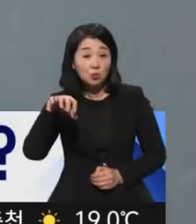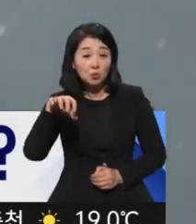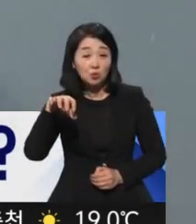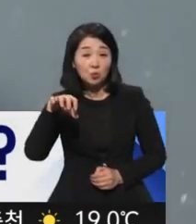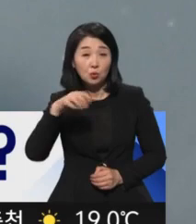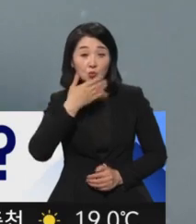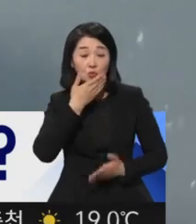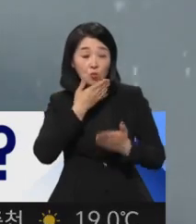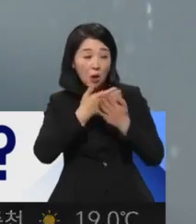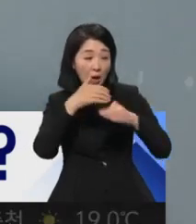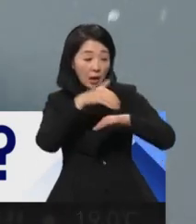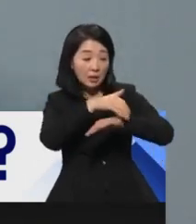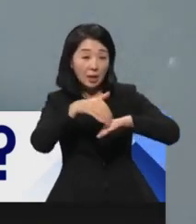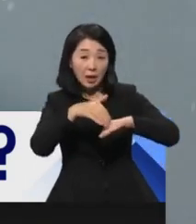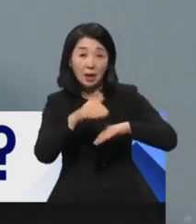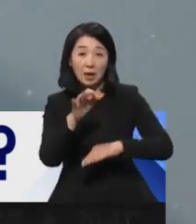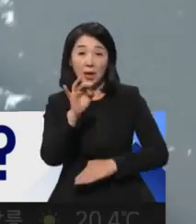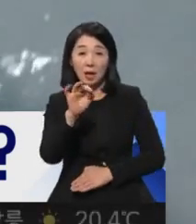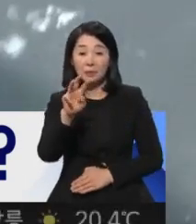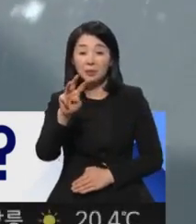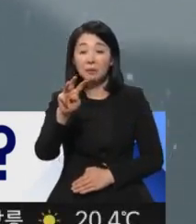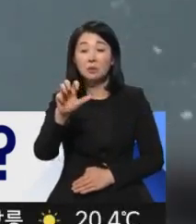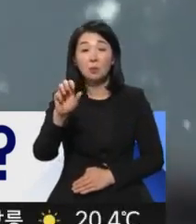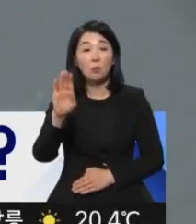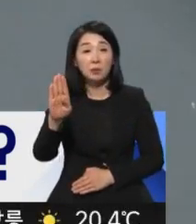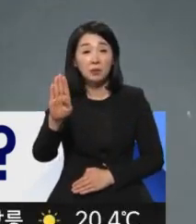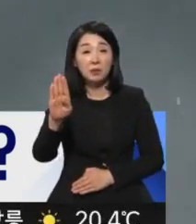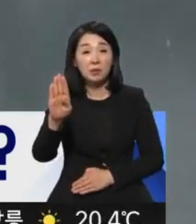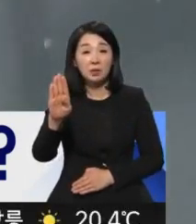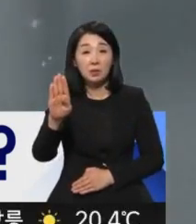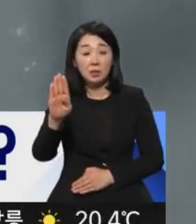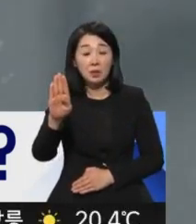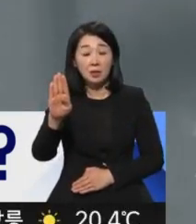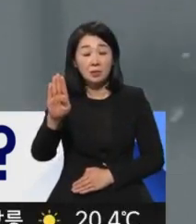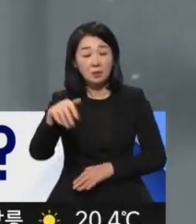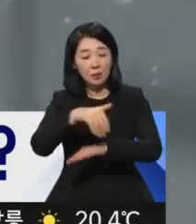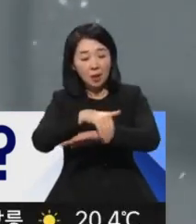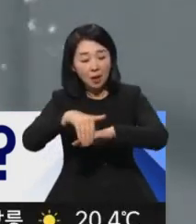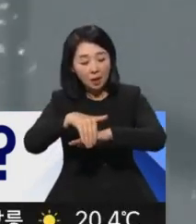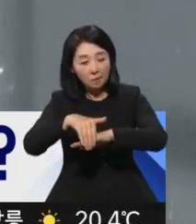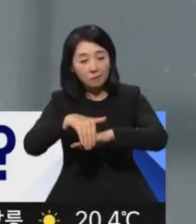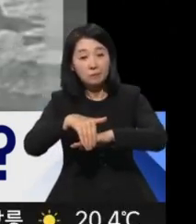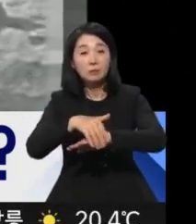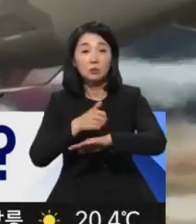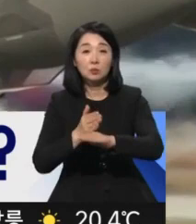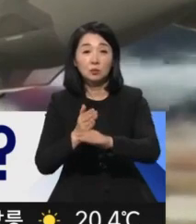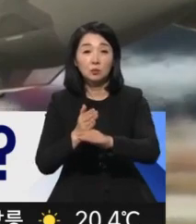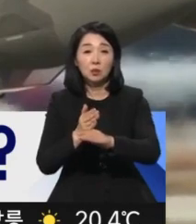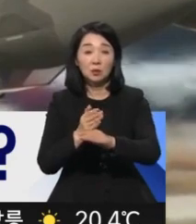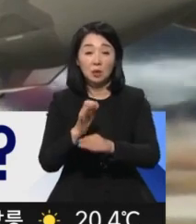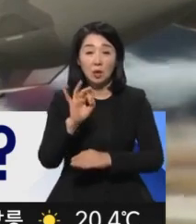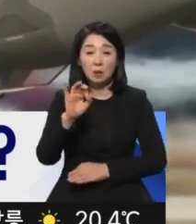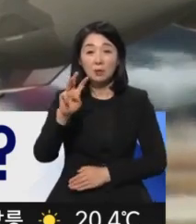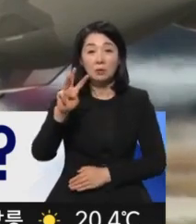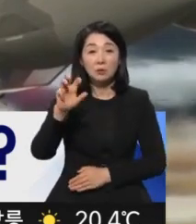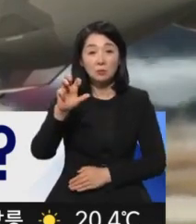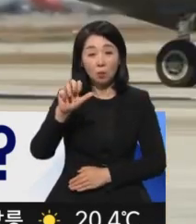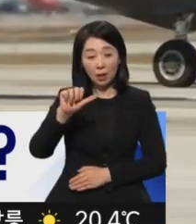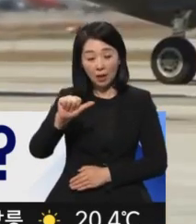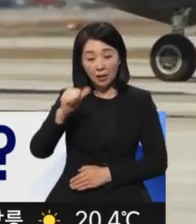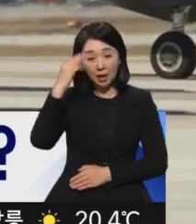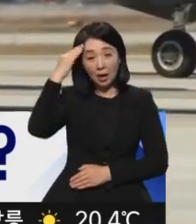전략 자산인 F-35B가 지금 작전을 수행 중입니다. 또 F-35A 우리